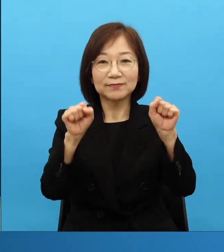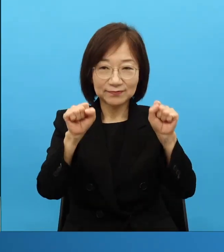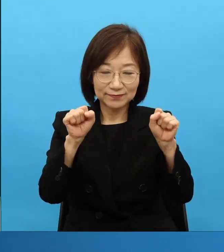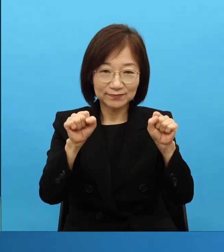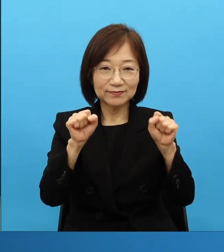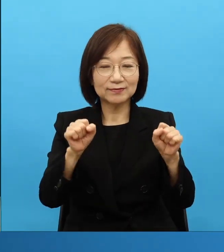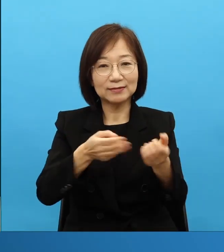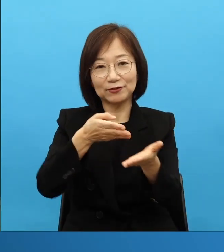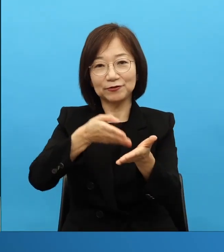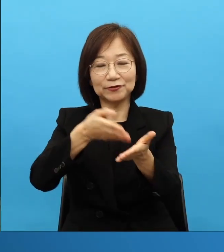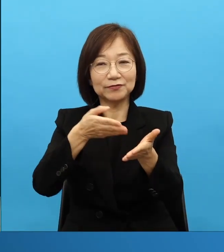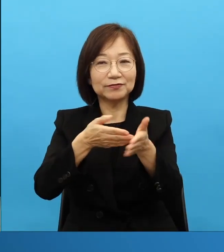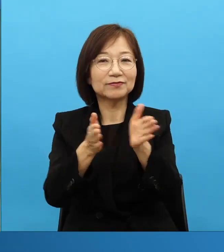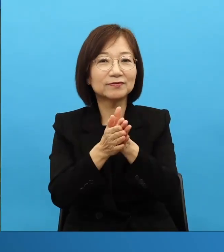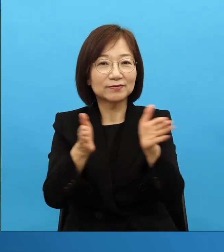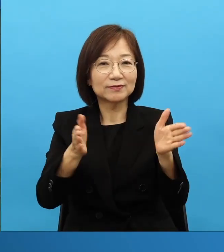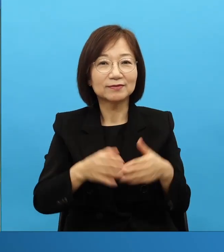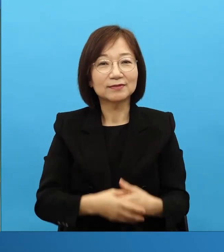안녕하십니까. RUTC 뉴스입니다.